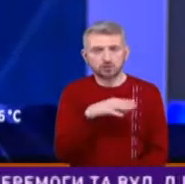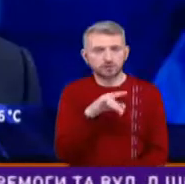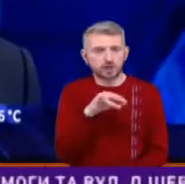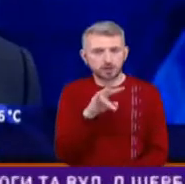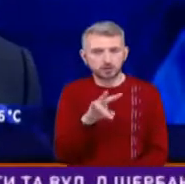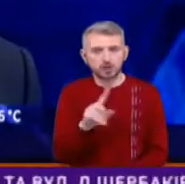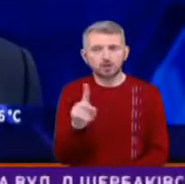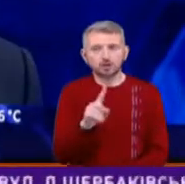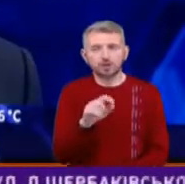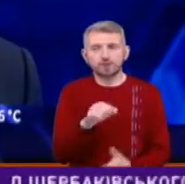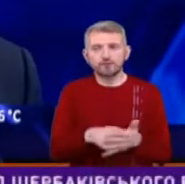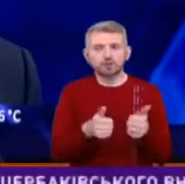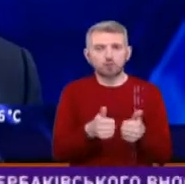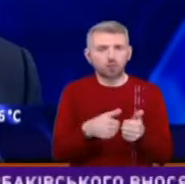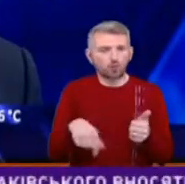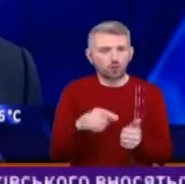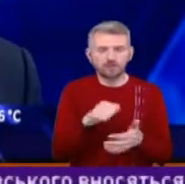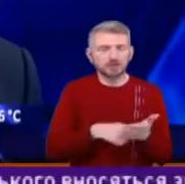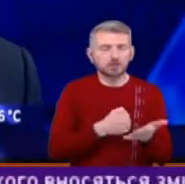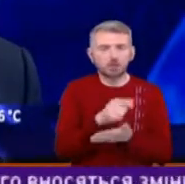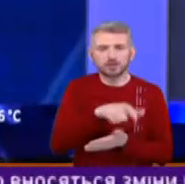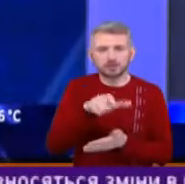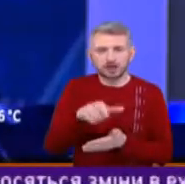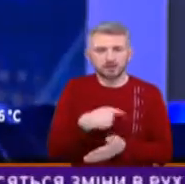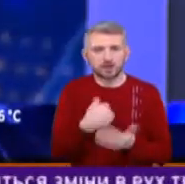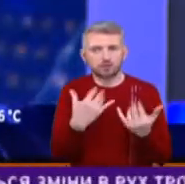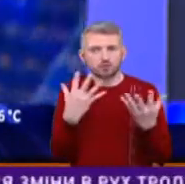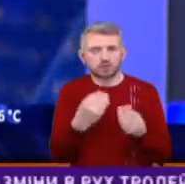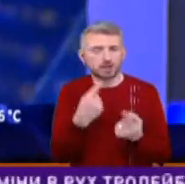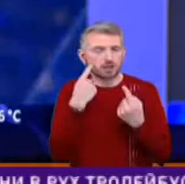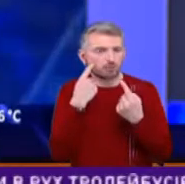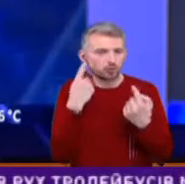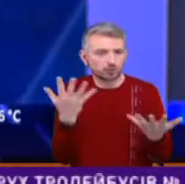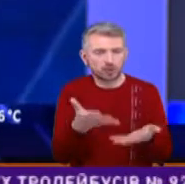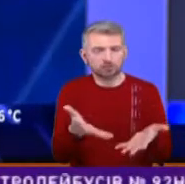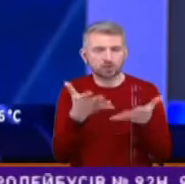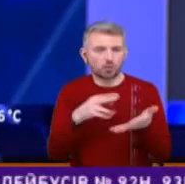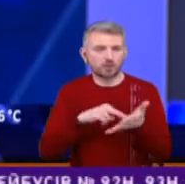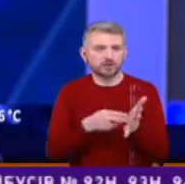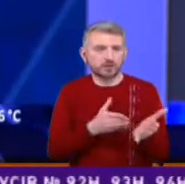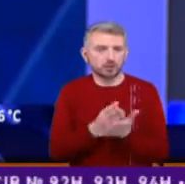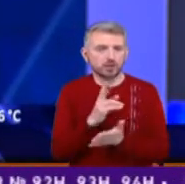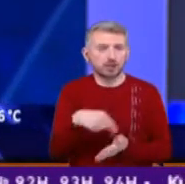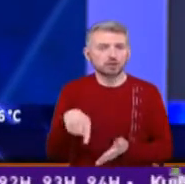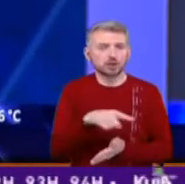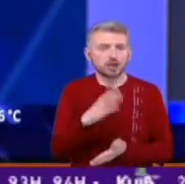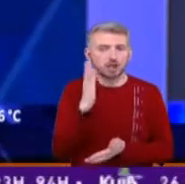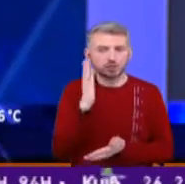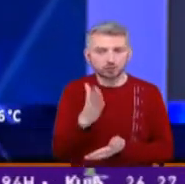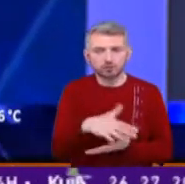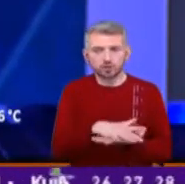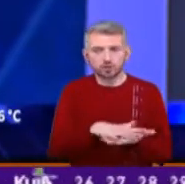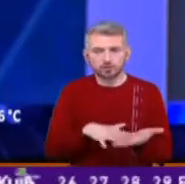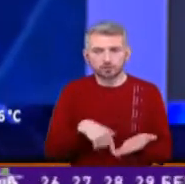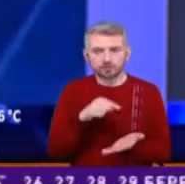що від колег, точніше, від кандидатів, я на сьогоднішній день не почула чіткої стратегії, як вони збираються